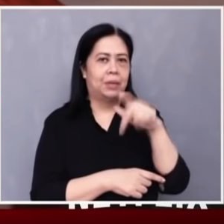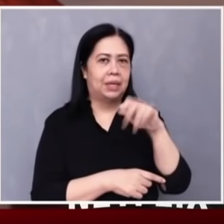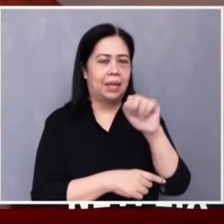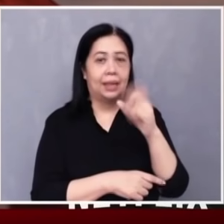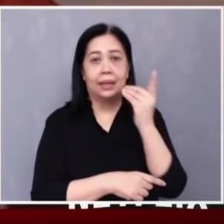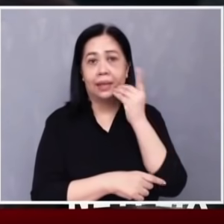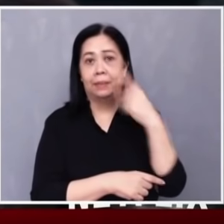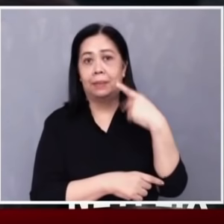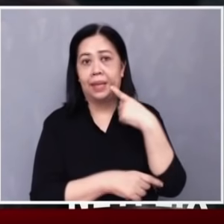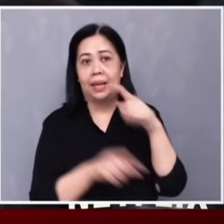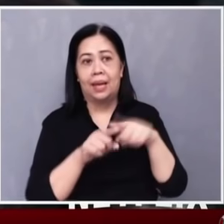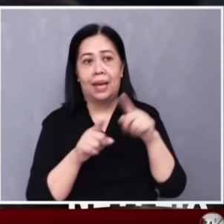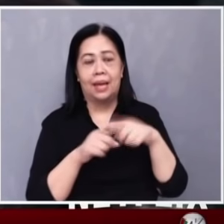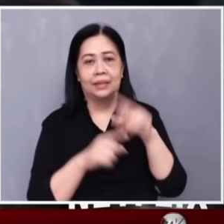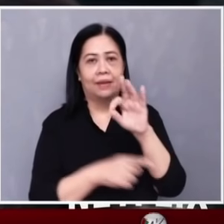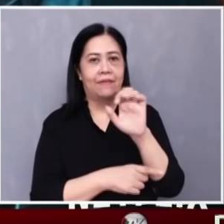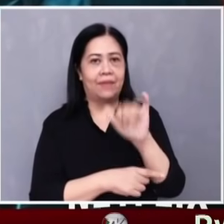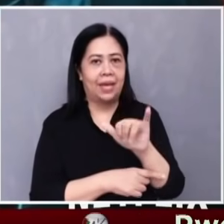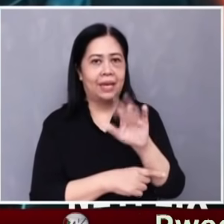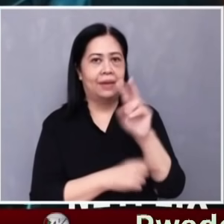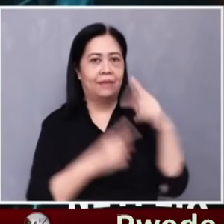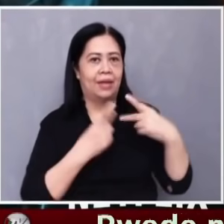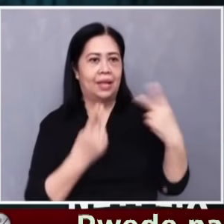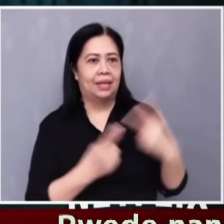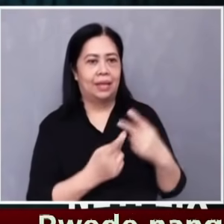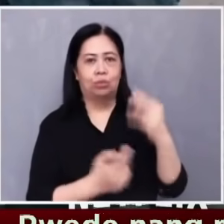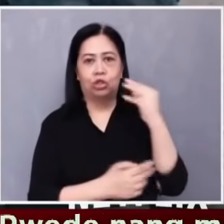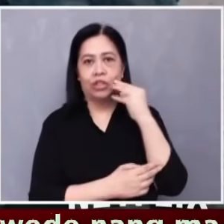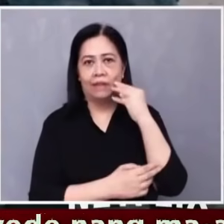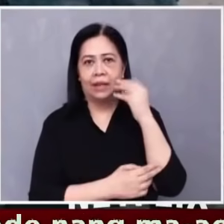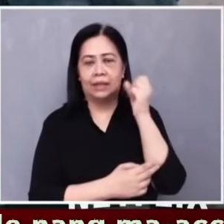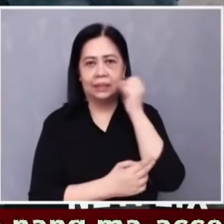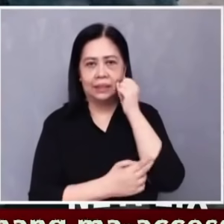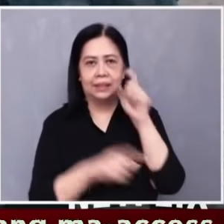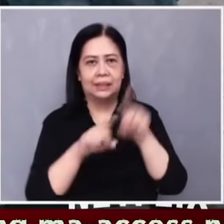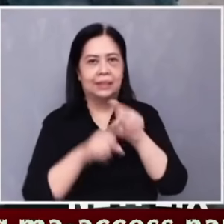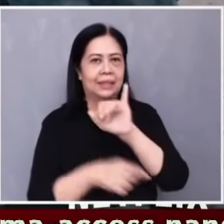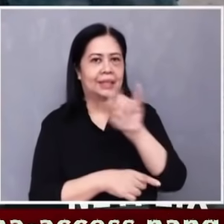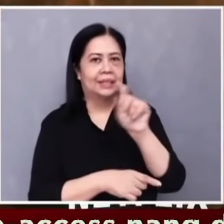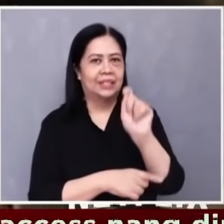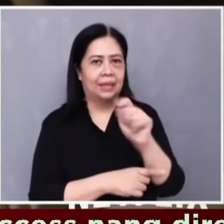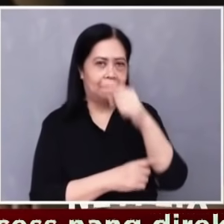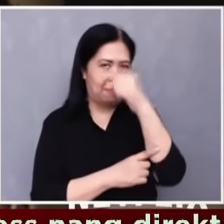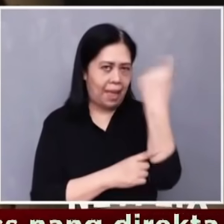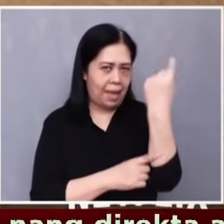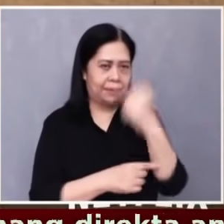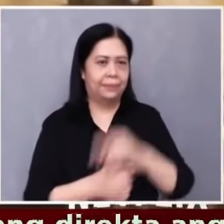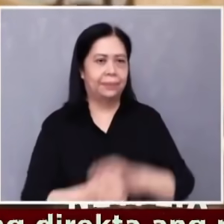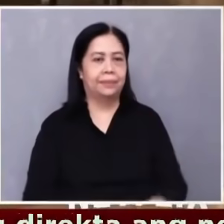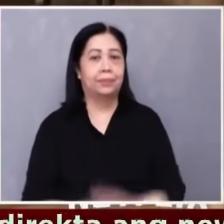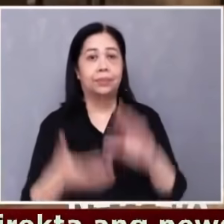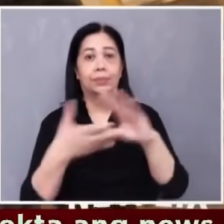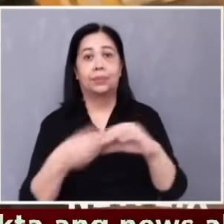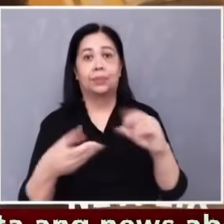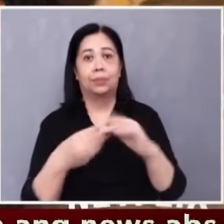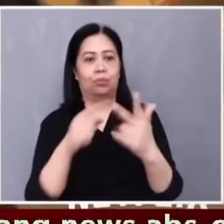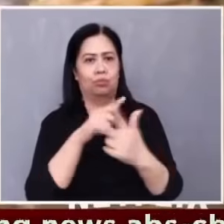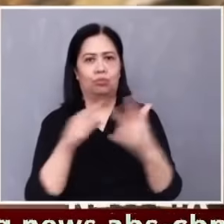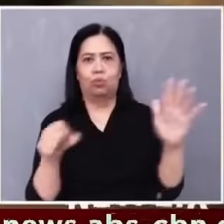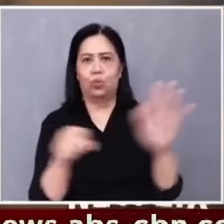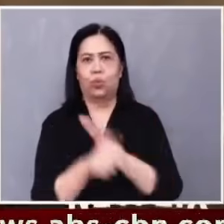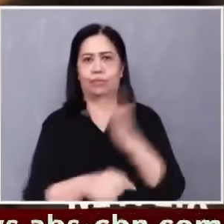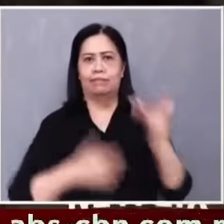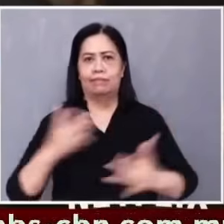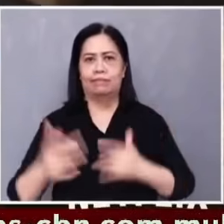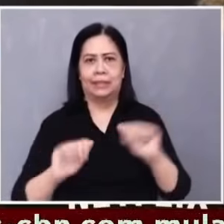Faye Valentine, at Mustafa Shakir bilang si Jet Black. Do not shoot her. Kwento nila puno ng excitement at challenges